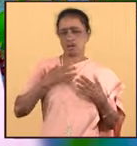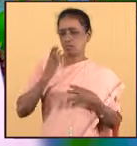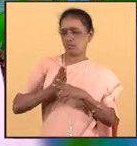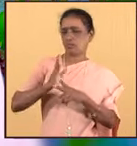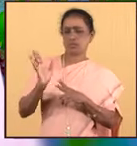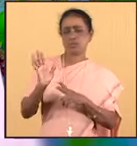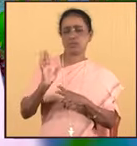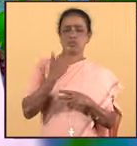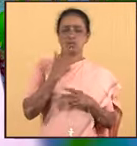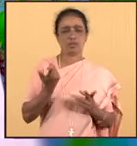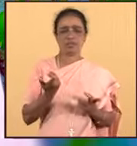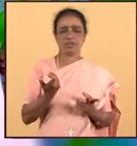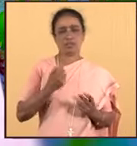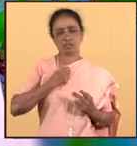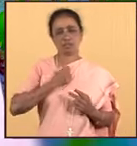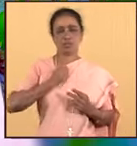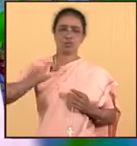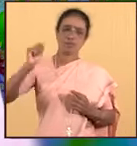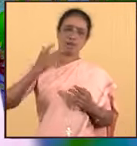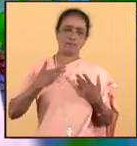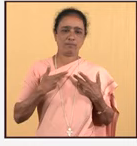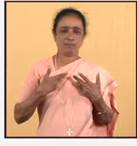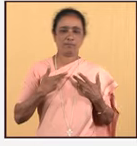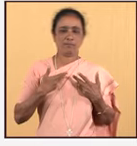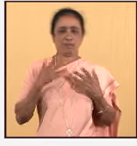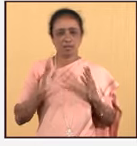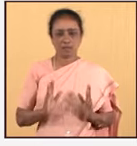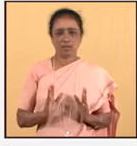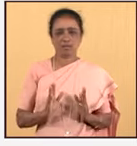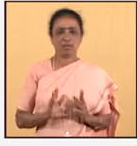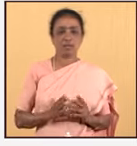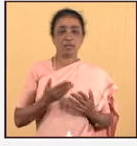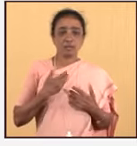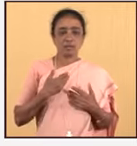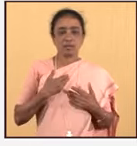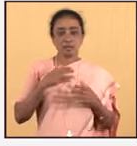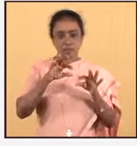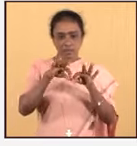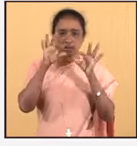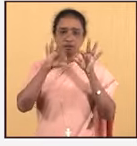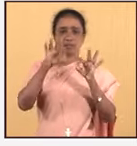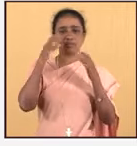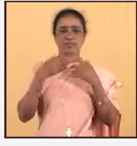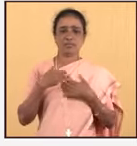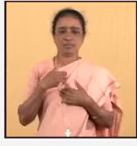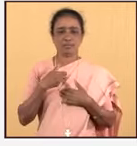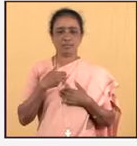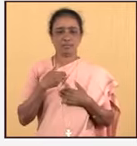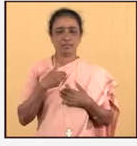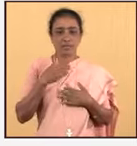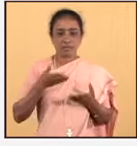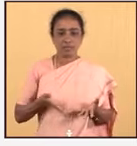தடுக்க முடியாது. அதனால தான் சொல்லியிருக்கு இந்த அரசியமைப்பில் என்ன சொல்லியிருக்கு அப்படின்னா, ஒவ்வொருவரும் அவர் விருப்பத்துக்கு ஏற்ற மாதிரி சமயத்தை